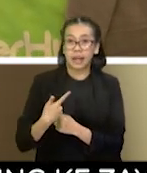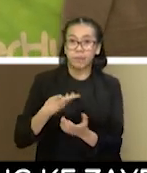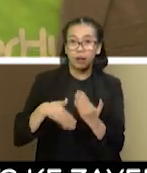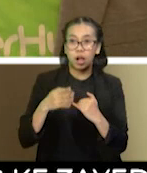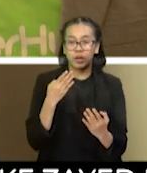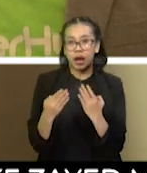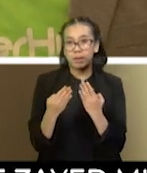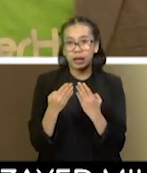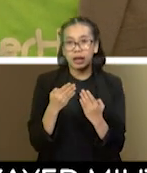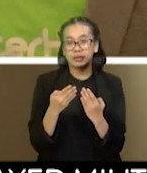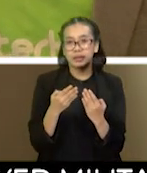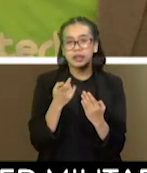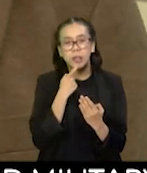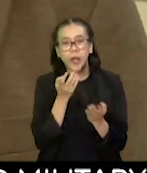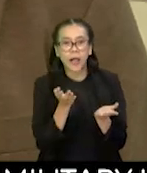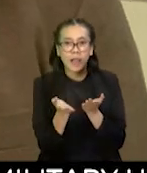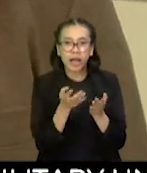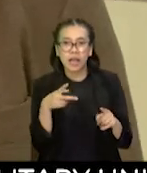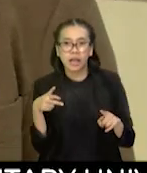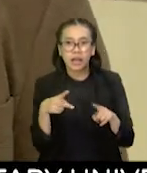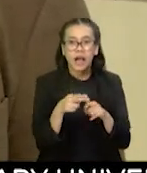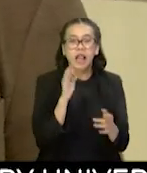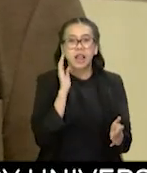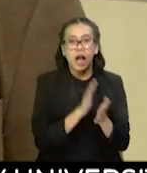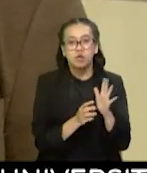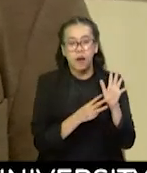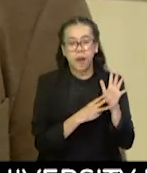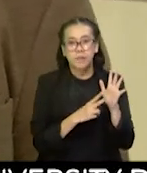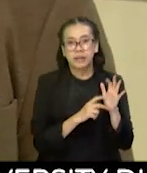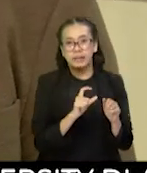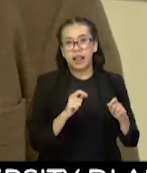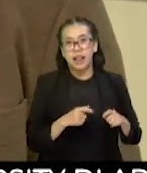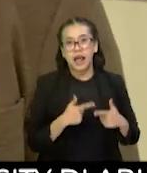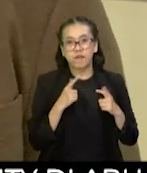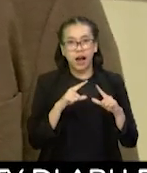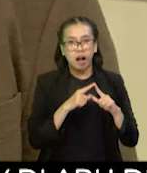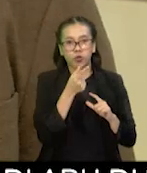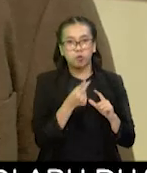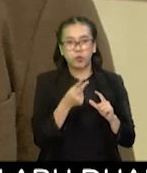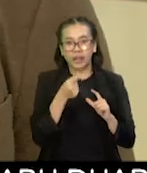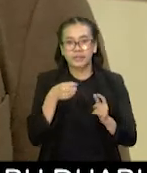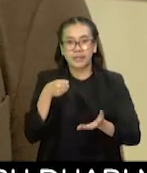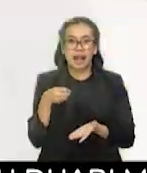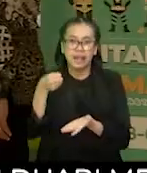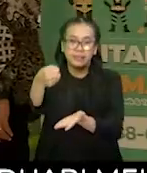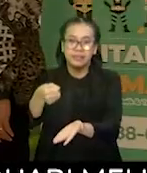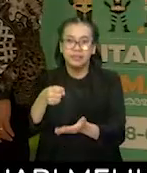satunya khitan, itu akan sekaligus mendapatkan manfaat proteksi asuransi MNC Life